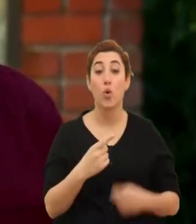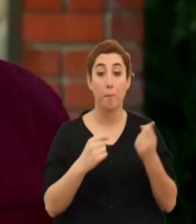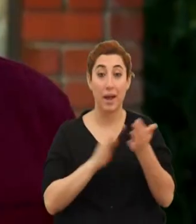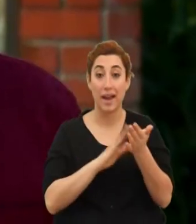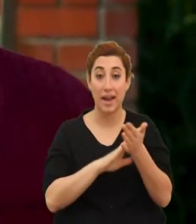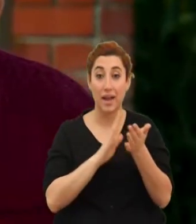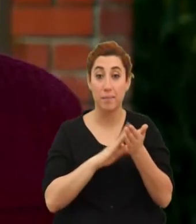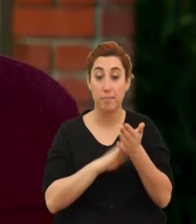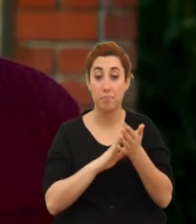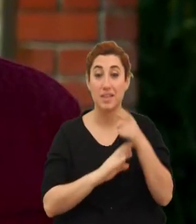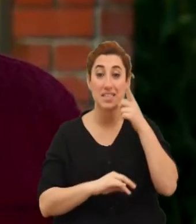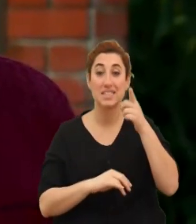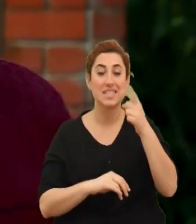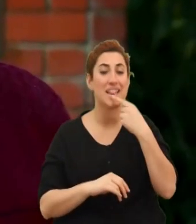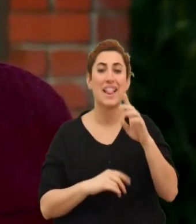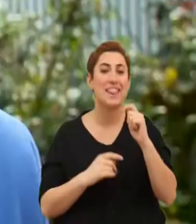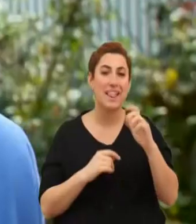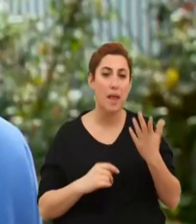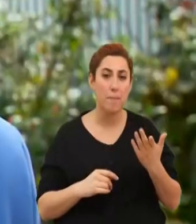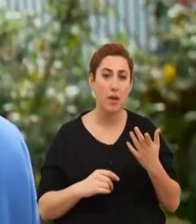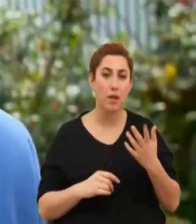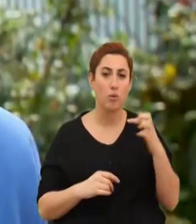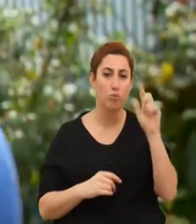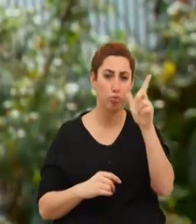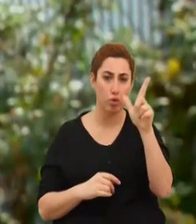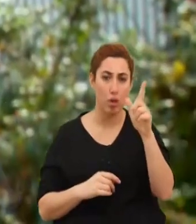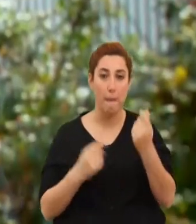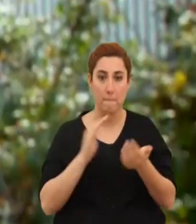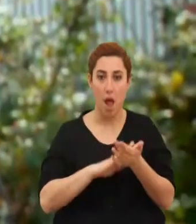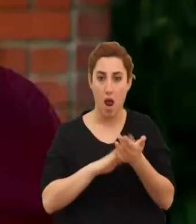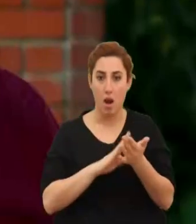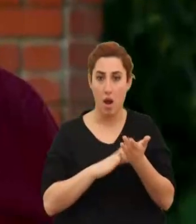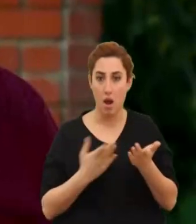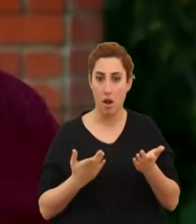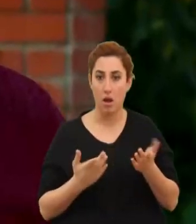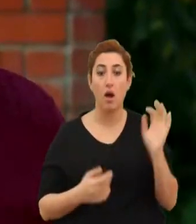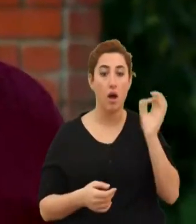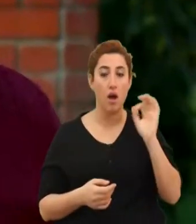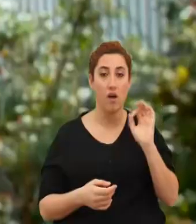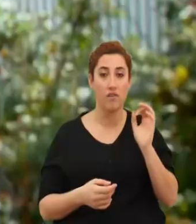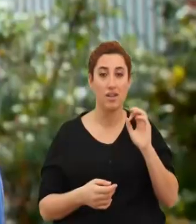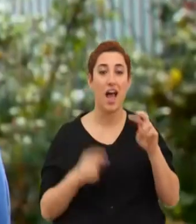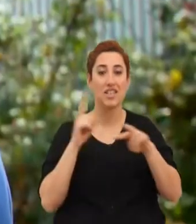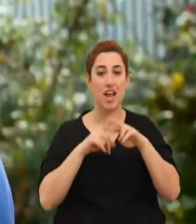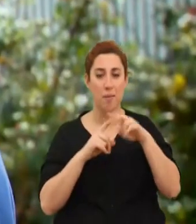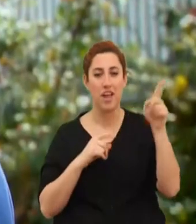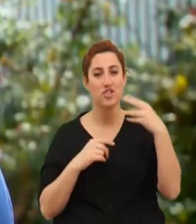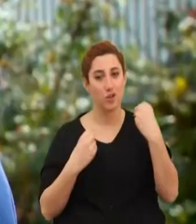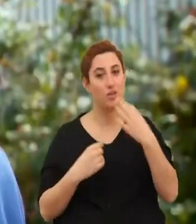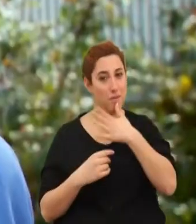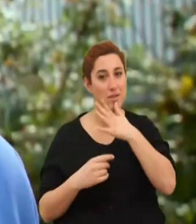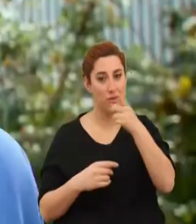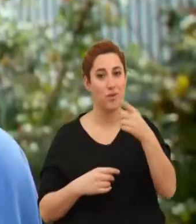diyorum, pul. Pul sizin dilde ne demek? Pul para demek. Para, pul, evet. Azerbaycan dilinde yakışı